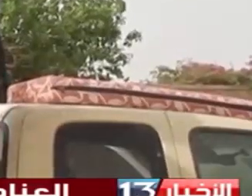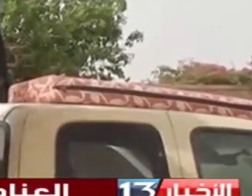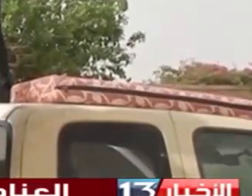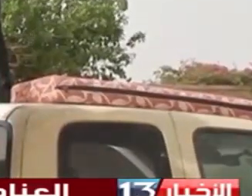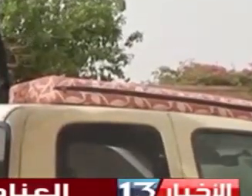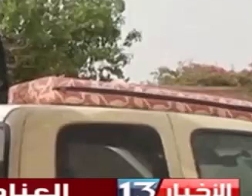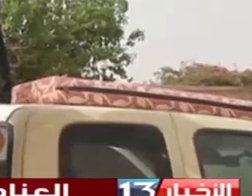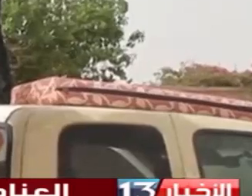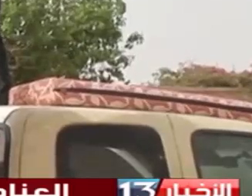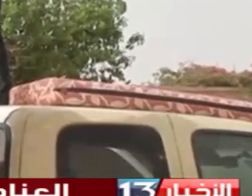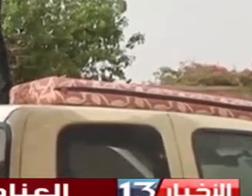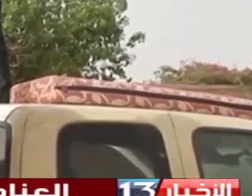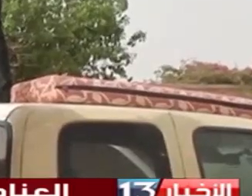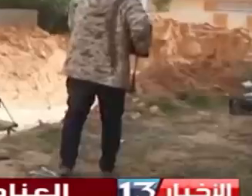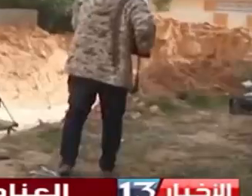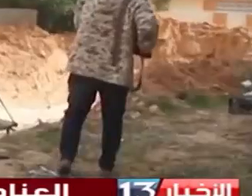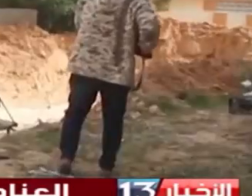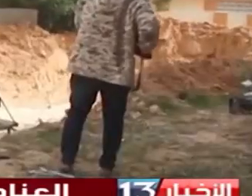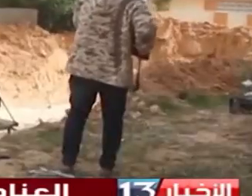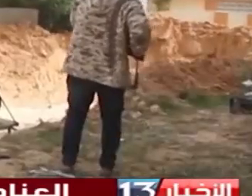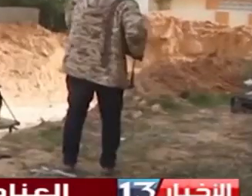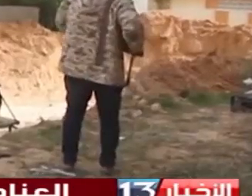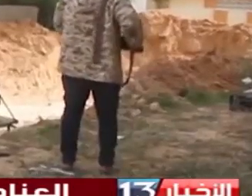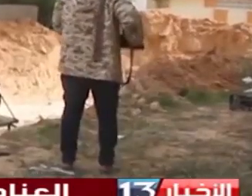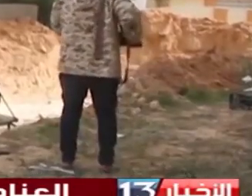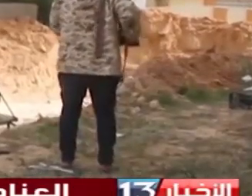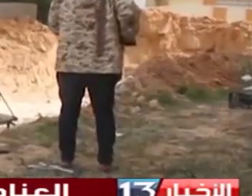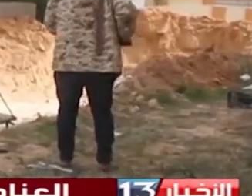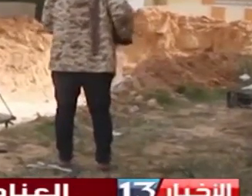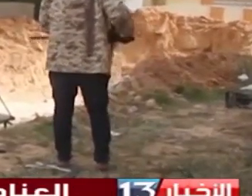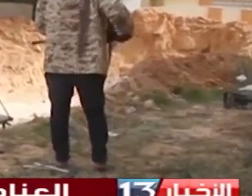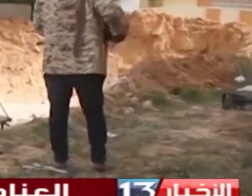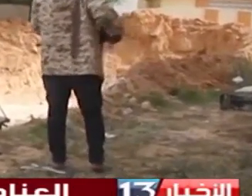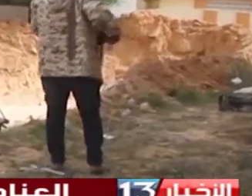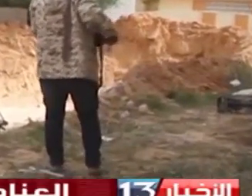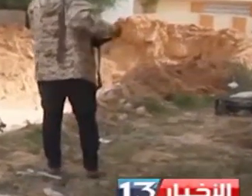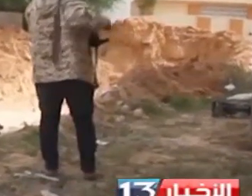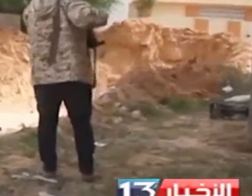حل سياسي يجنب اللجوء الى اي تدخل اجنبي